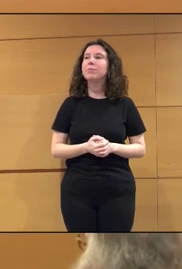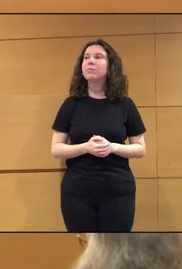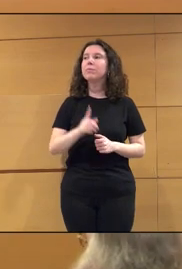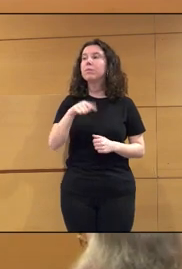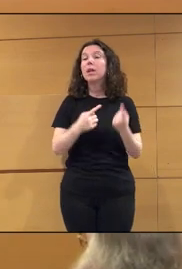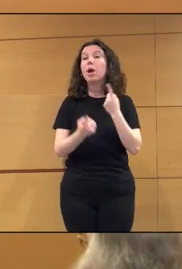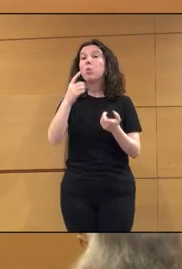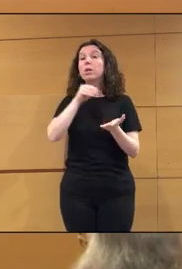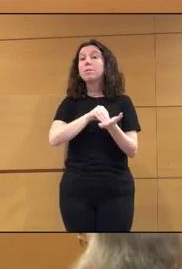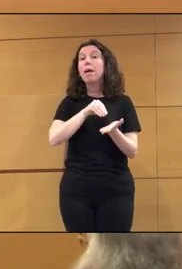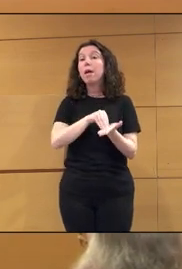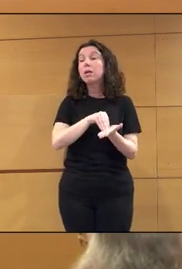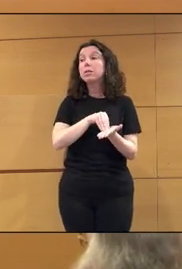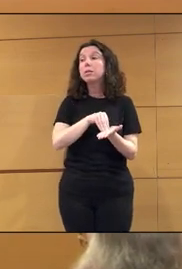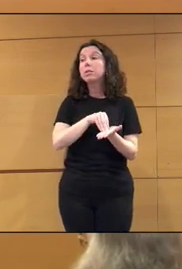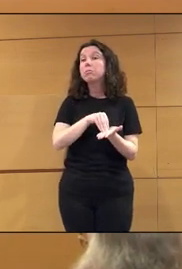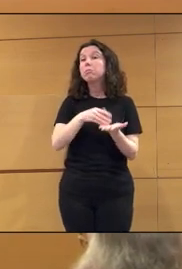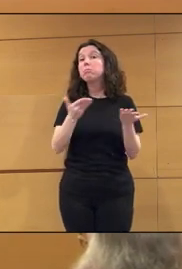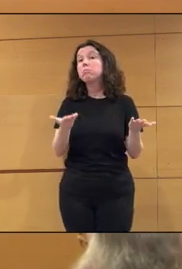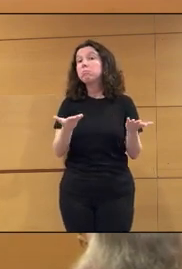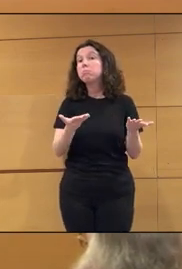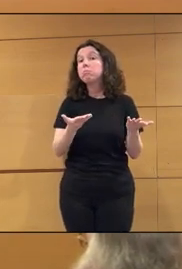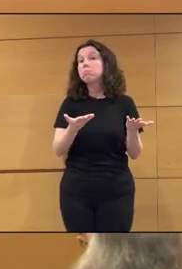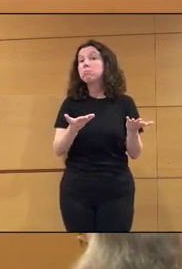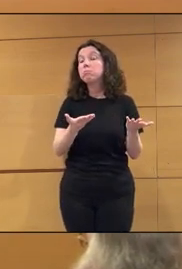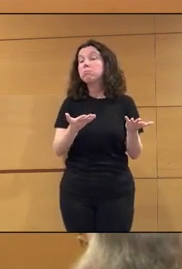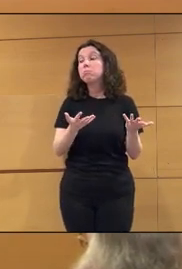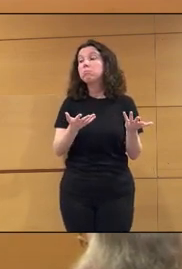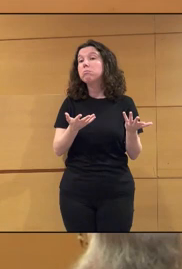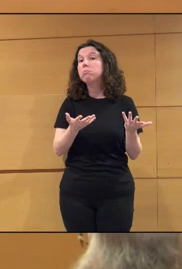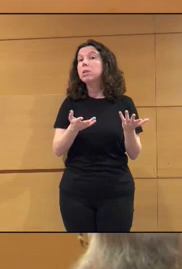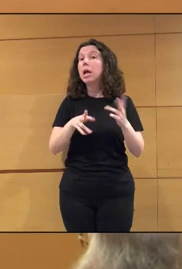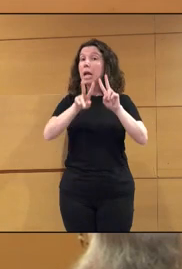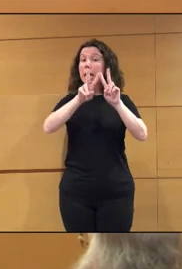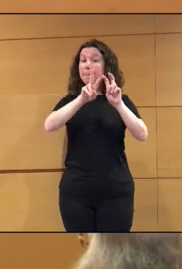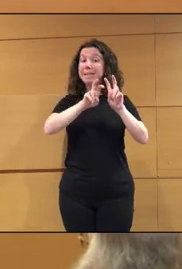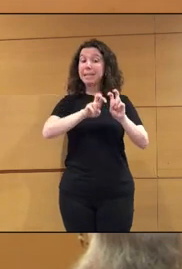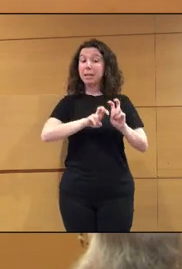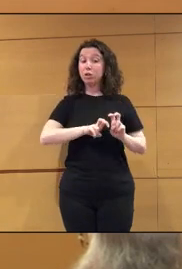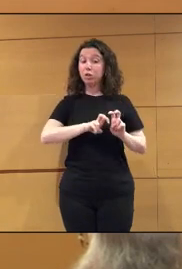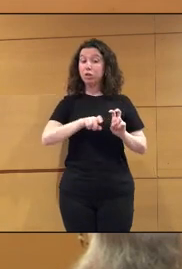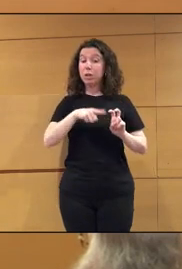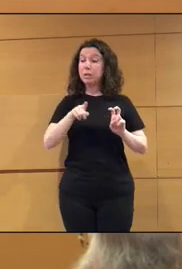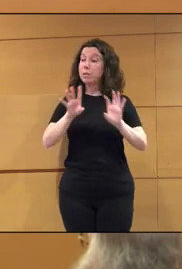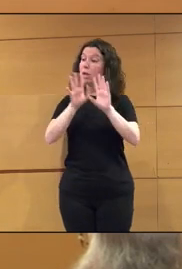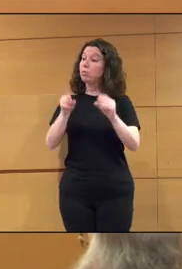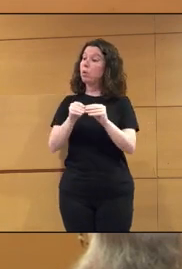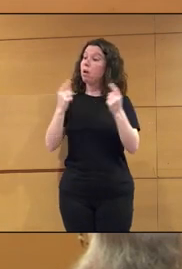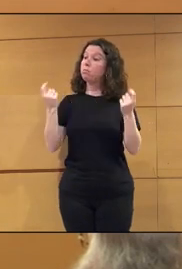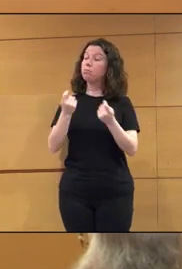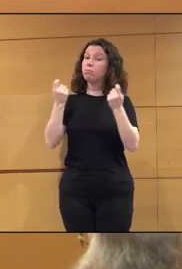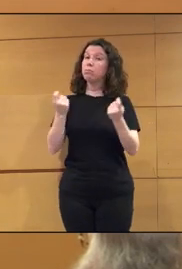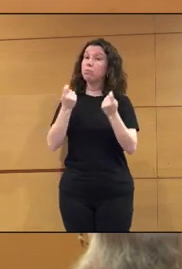De vegades les investigacions publiquen resultats dient